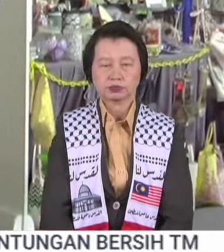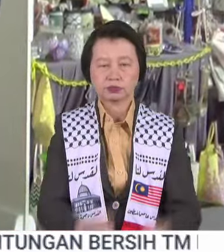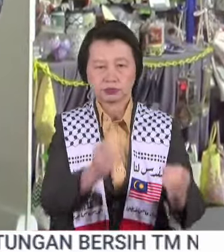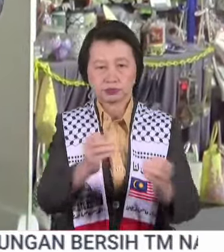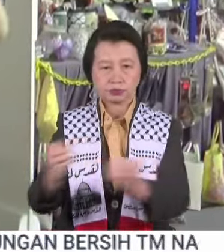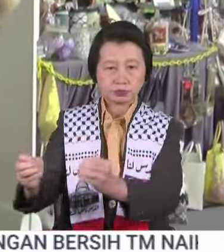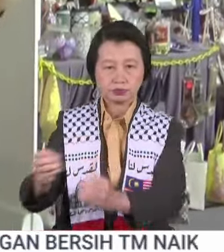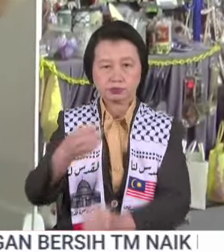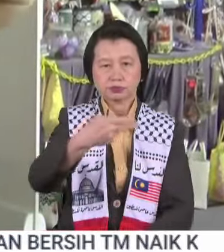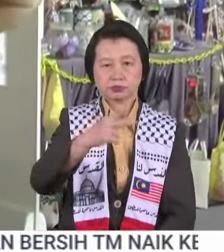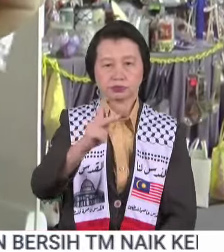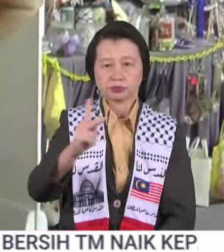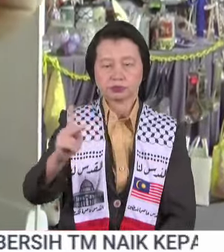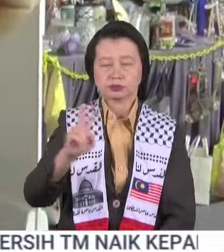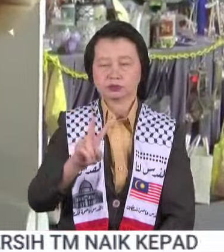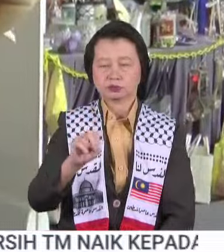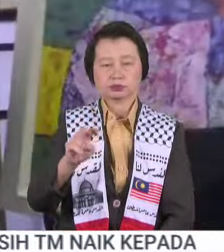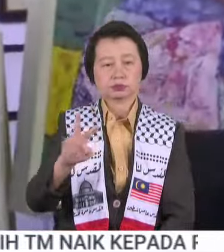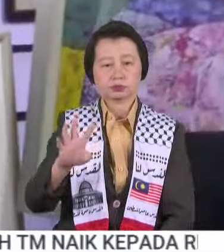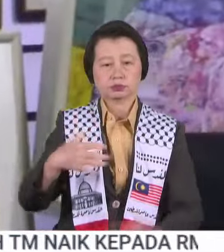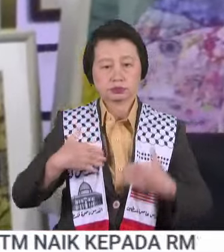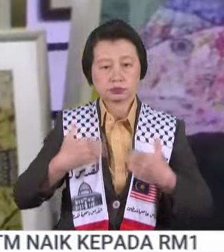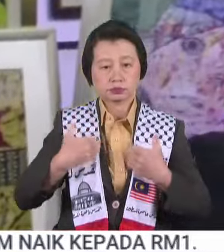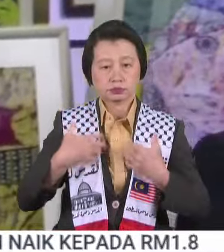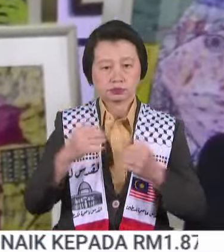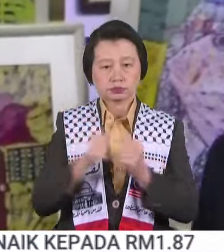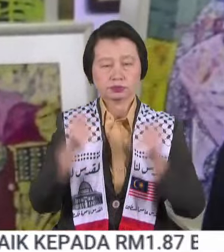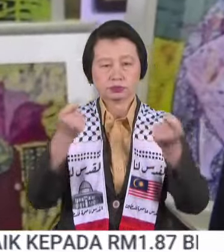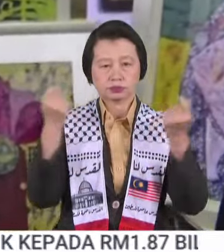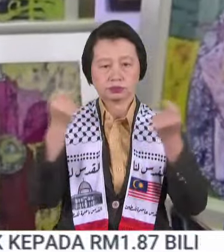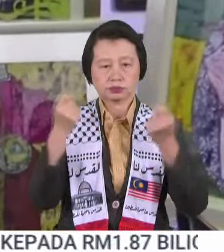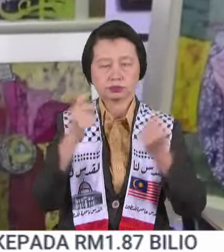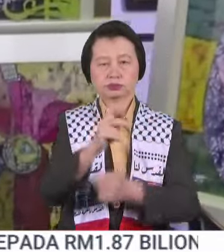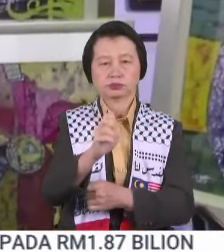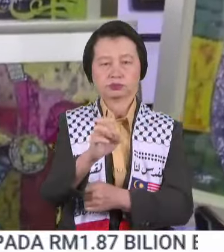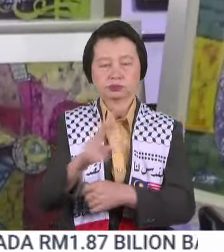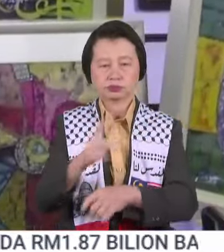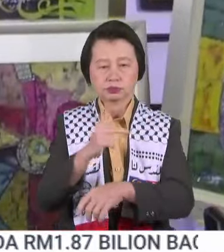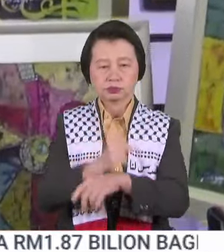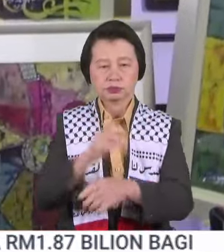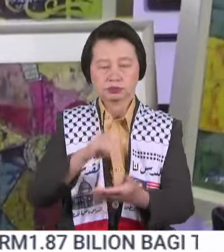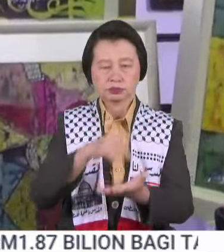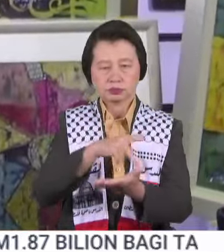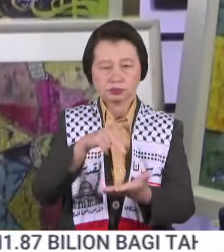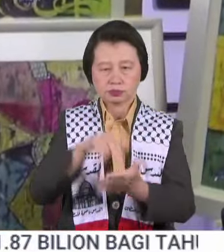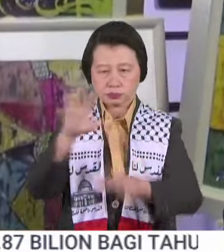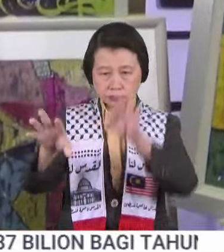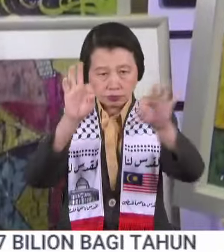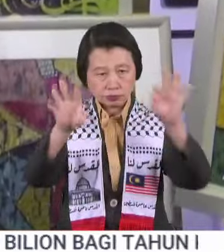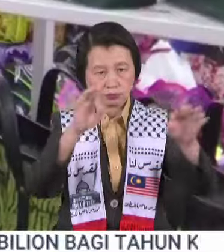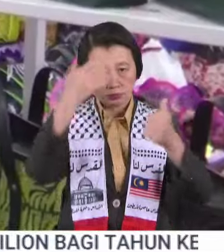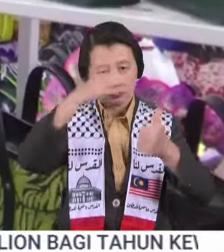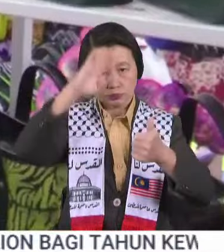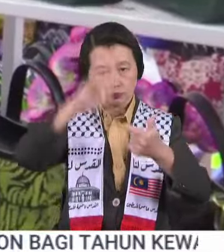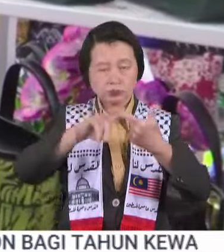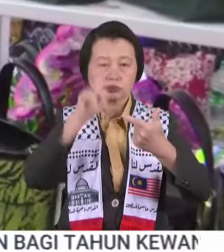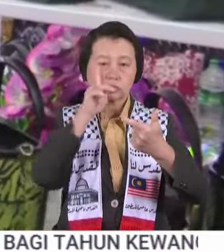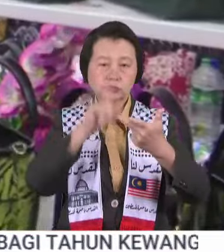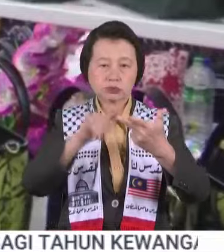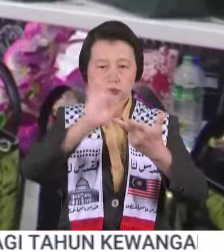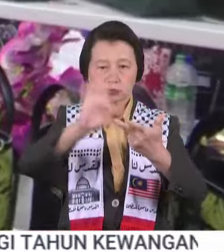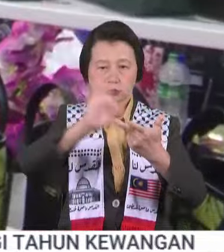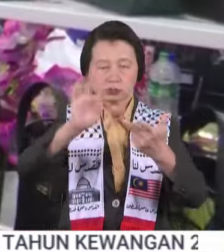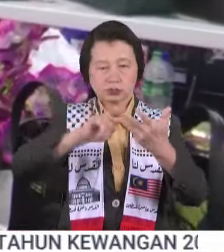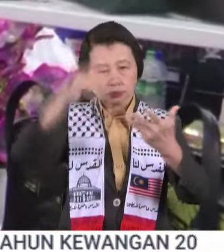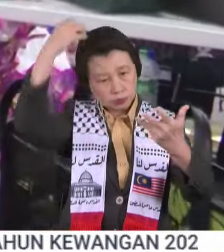Penganjuran HKK 2024 turut memeriahkan dengan Festival Kraf Kebangsaan di Pusat Beli Belah Terpilih di Perlis, Kedah, Pulau